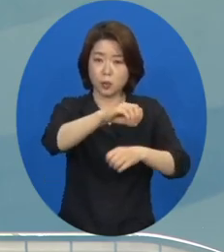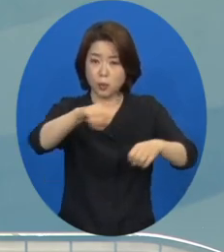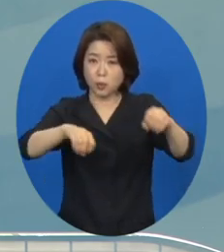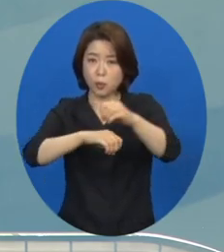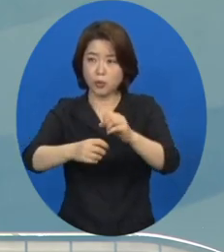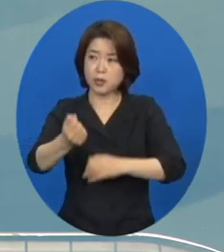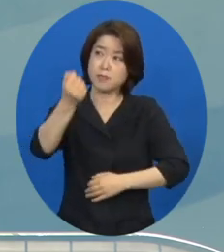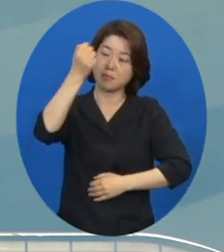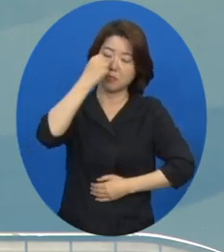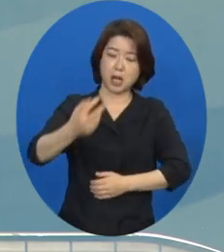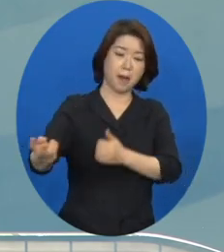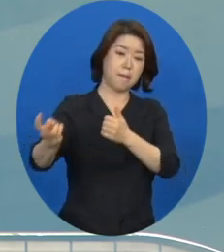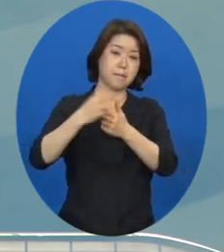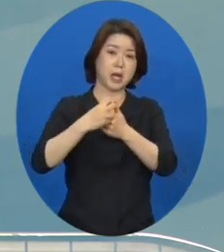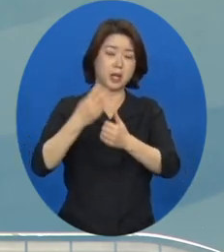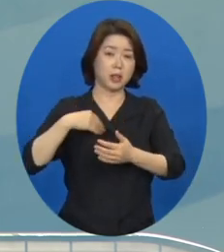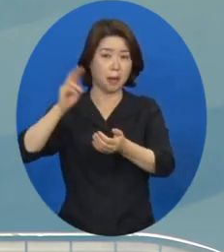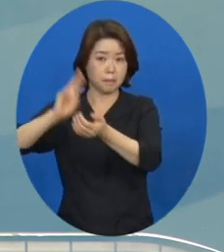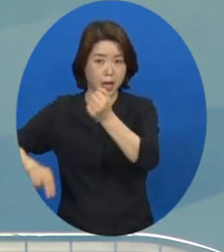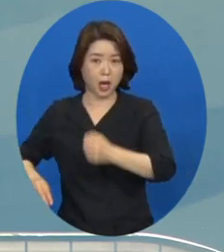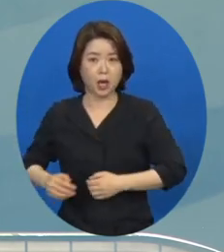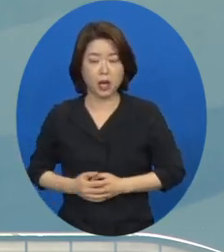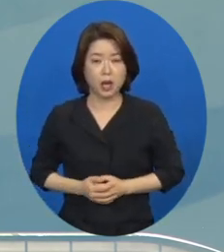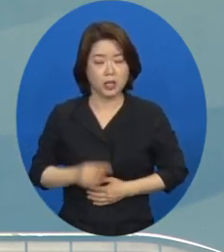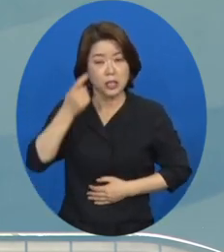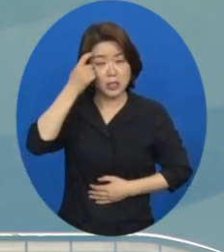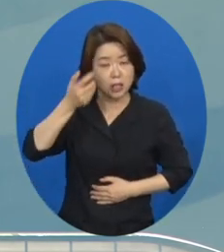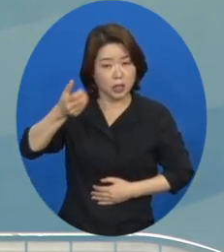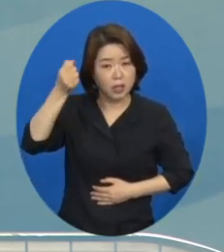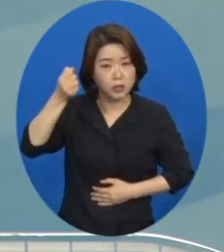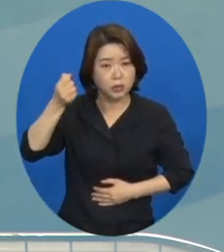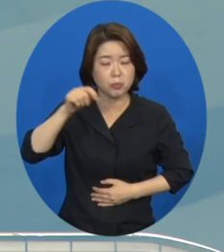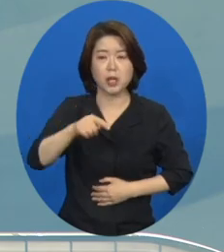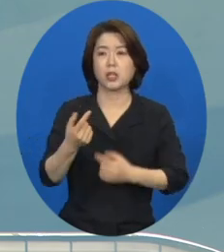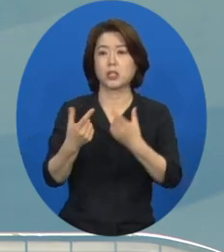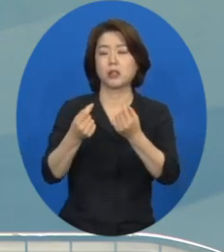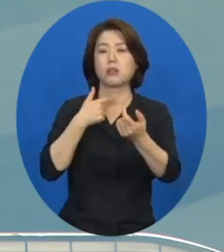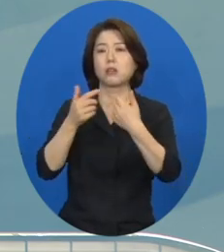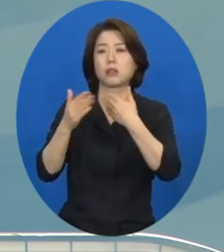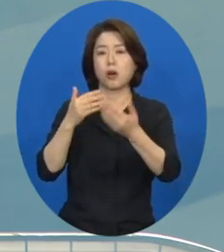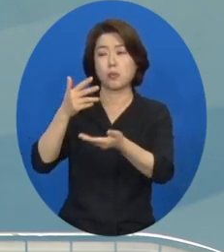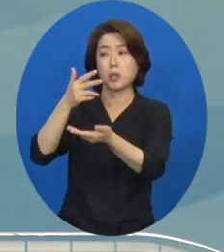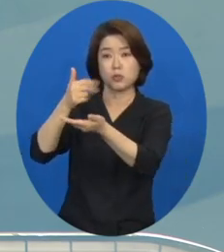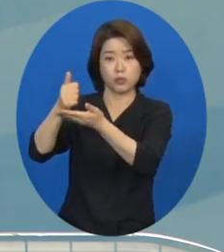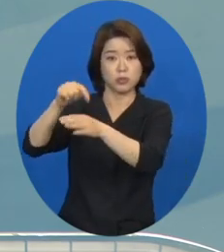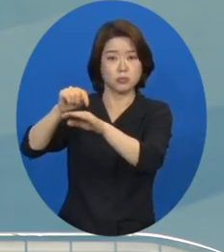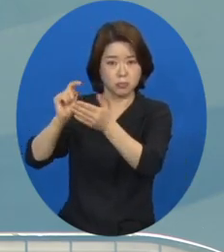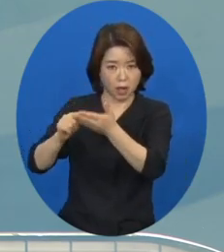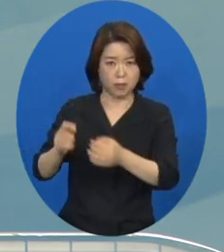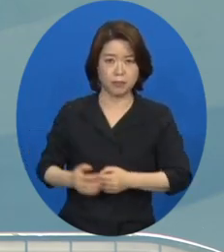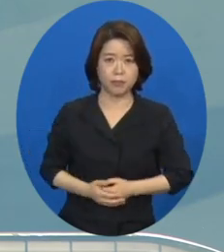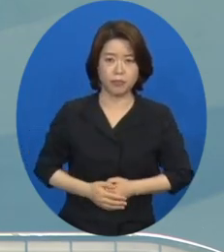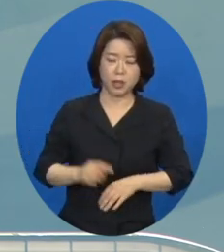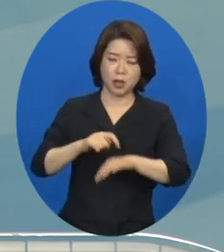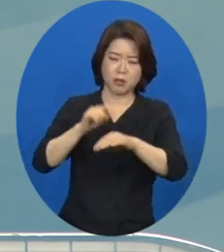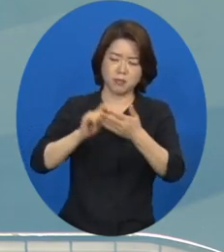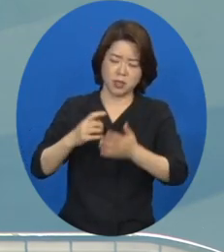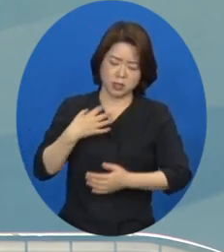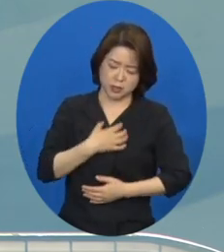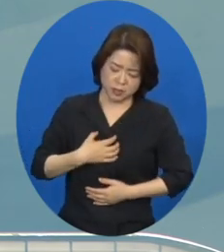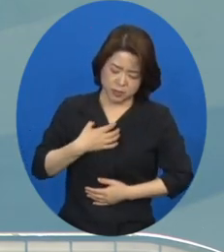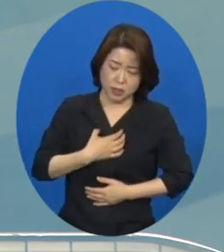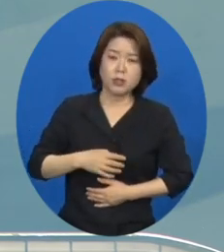나를 팔아버리려고 해요. 이런 일을 겪으신 주님의 심정, 오늘 성경에도 마음이 너무 괴로웠다고